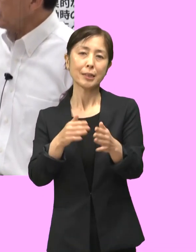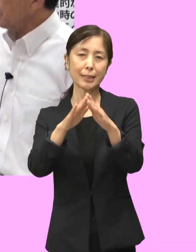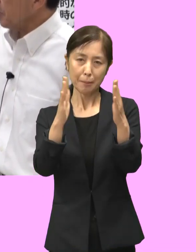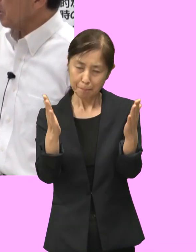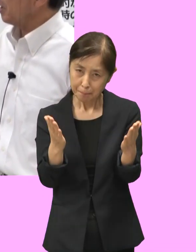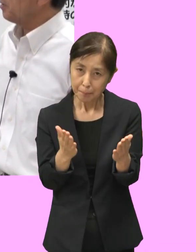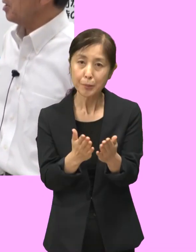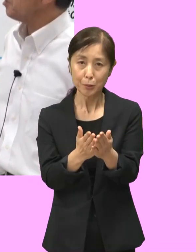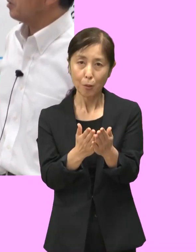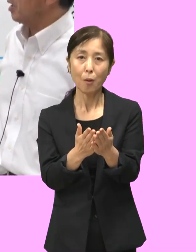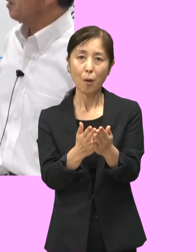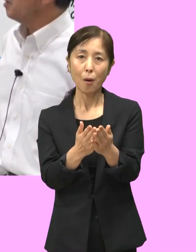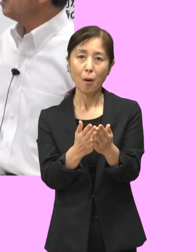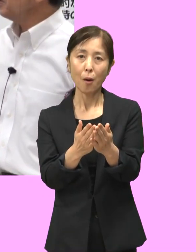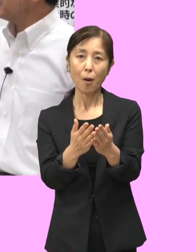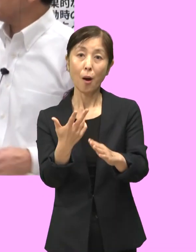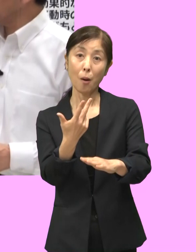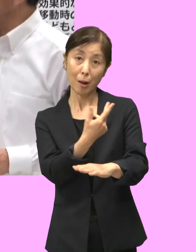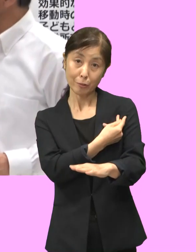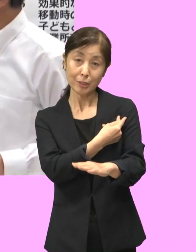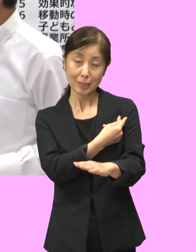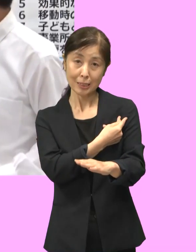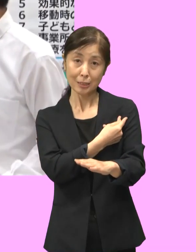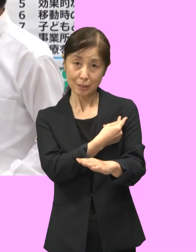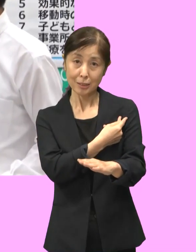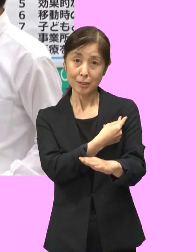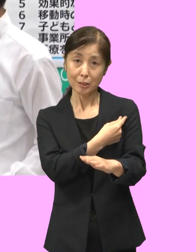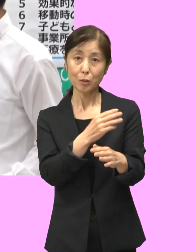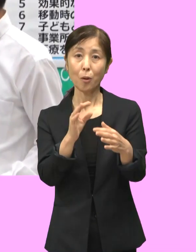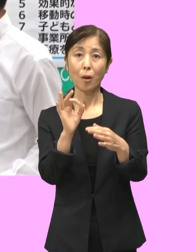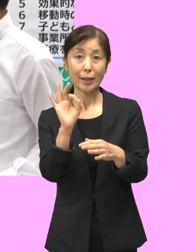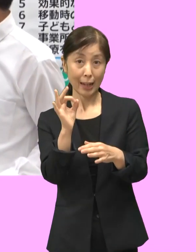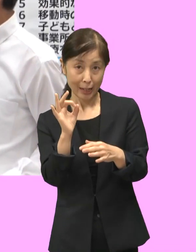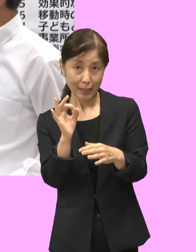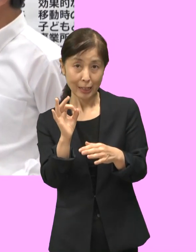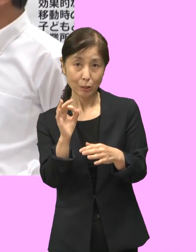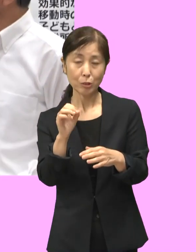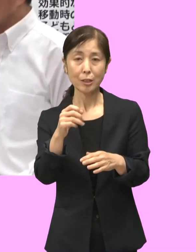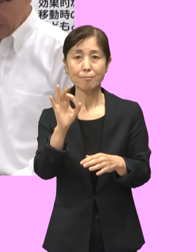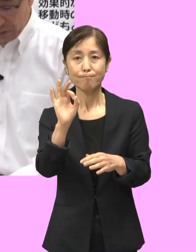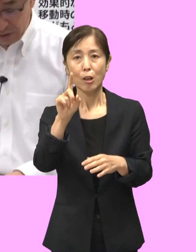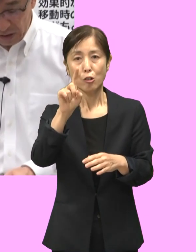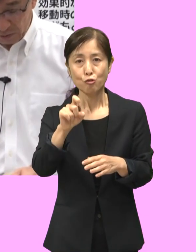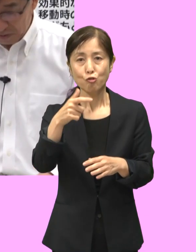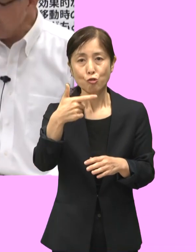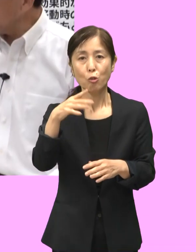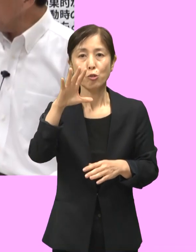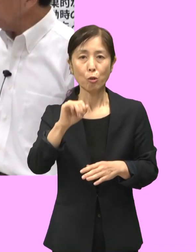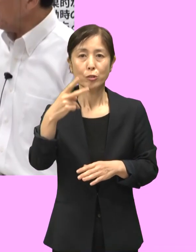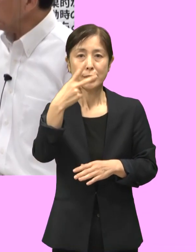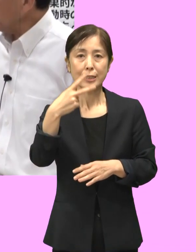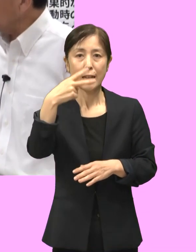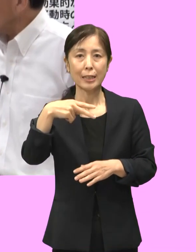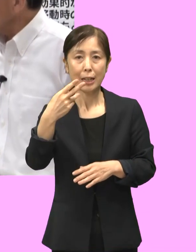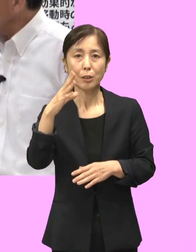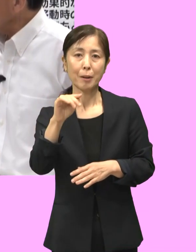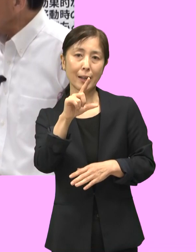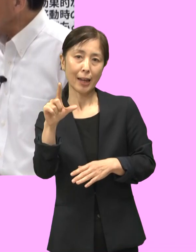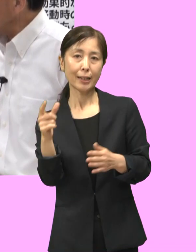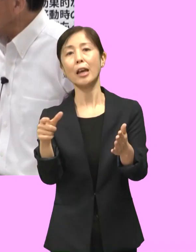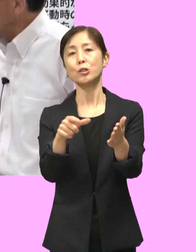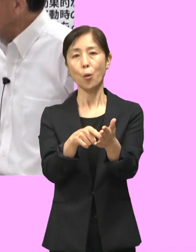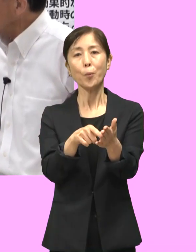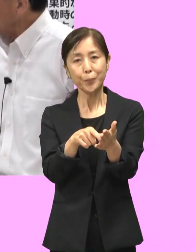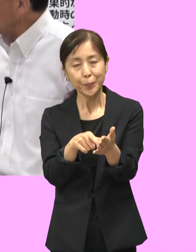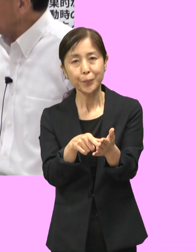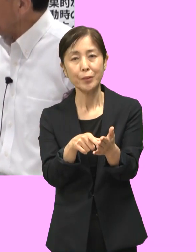ワクチン接種にかかる経費として16億2200万円、計上しております。まあ、もちろん、